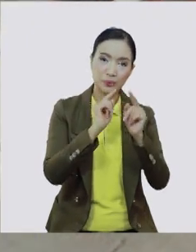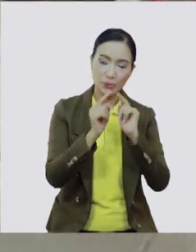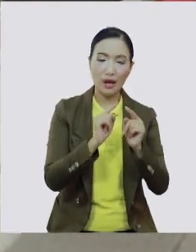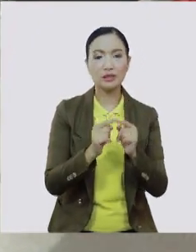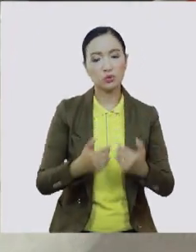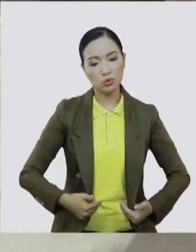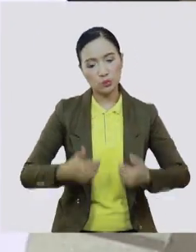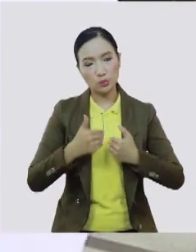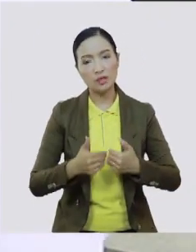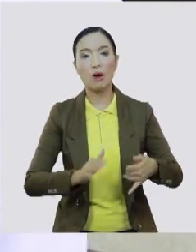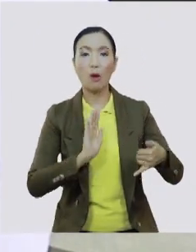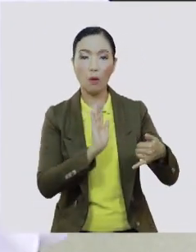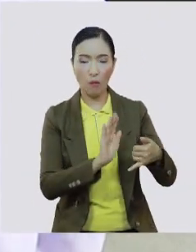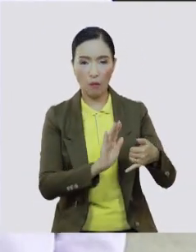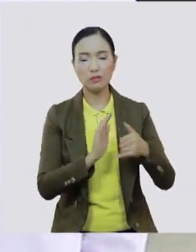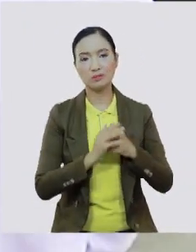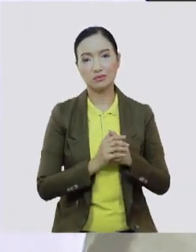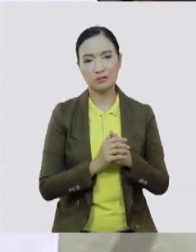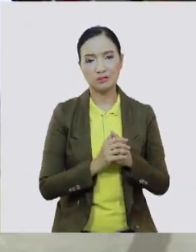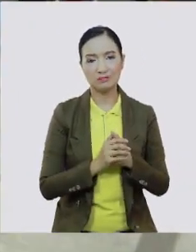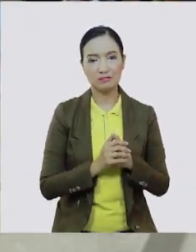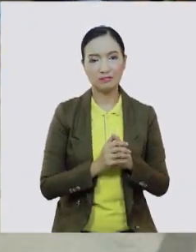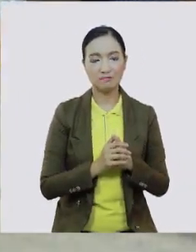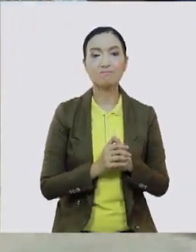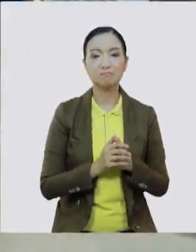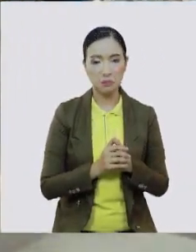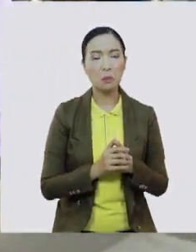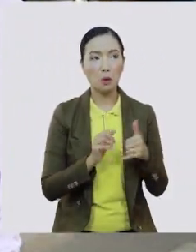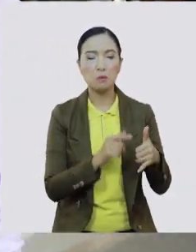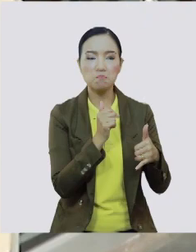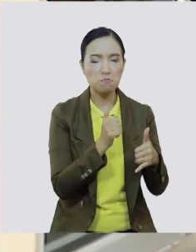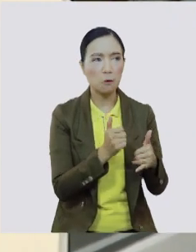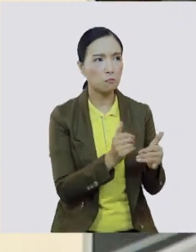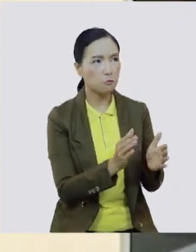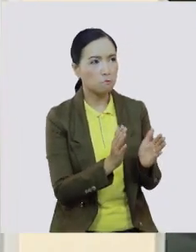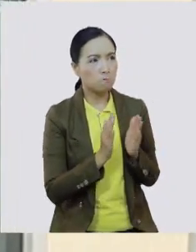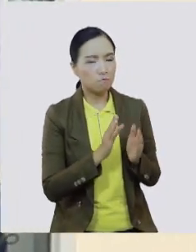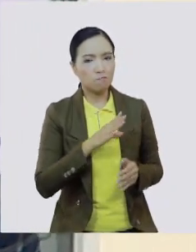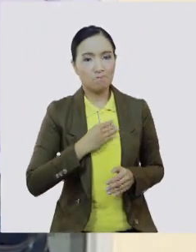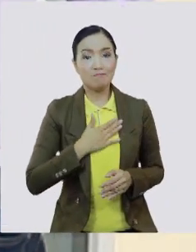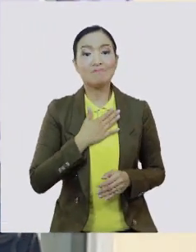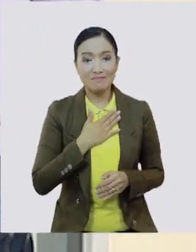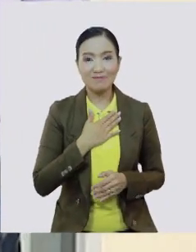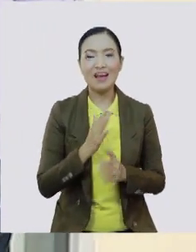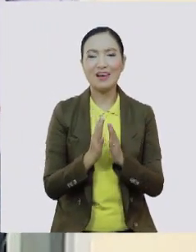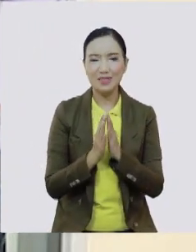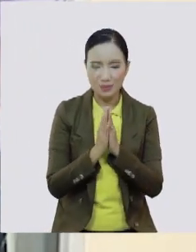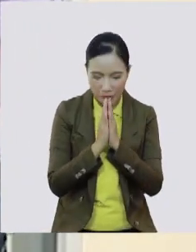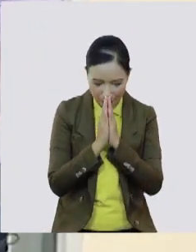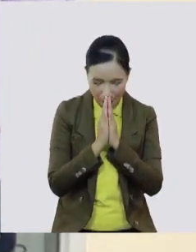รื่องราวมุมชีวิตของการเป็นคนที่เป็นแรงบันดาลใจกับหลายๆคนนะครับครับสวัสดีครับ สวัสดีค่ะ